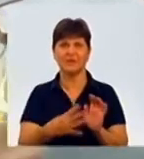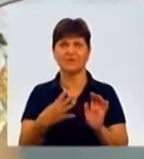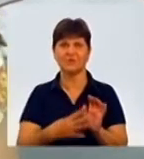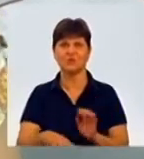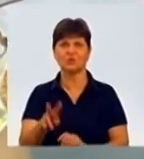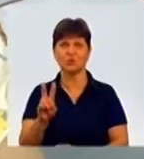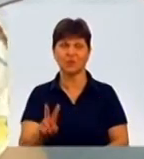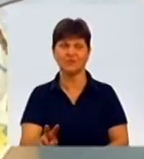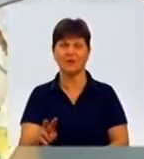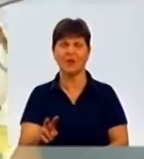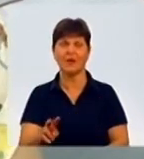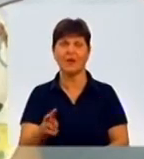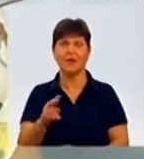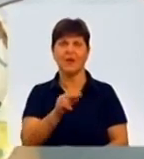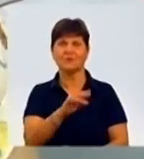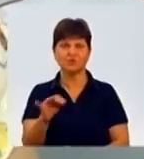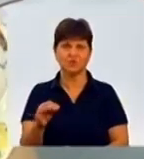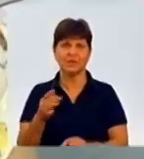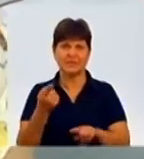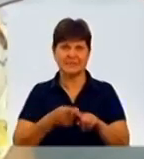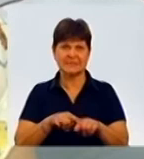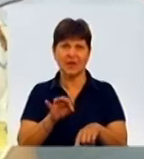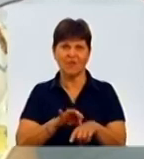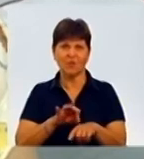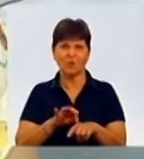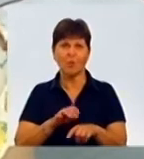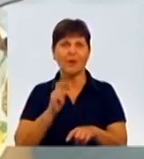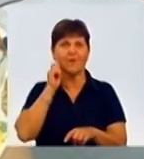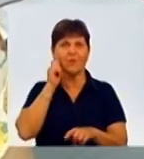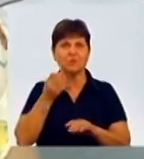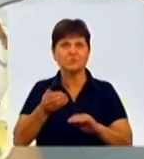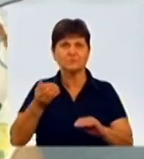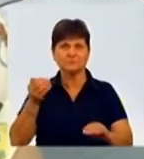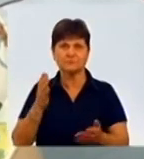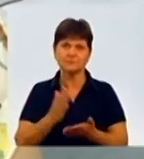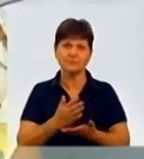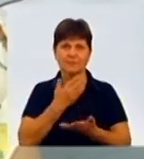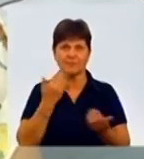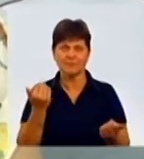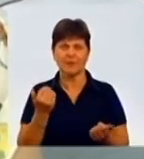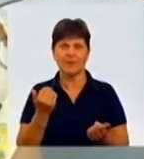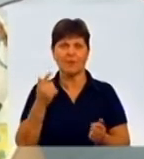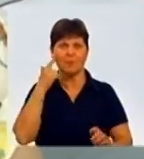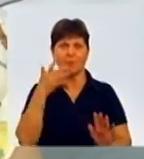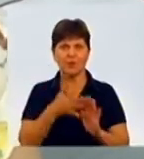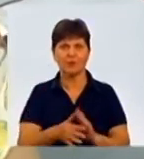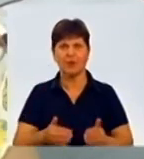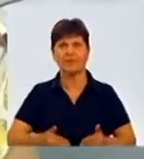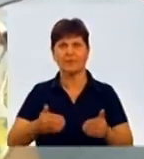55-29-92. Власне, пане Олексій, чи помолодшала ця хвороба, і, зокрема, у нашому регіоні? Є взагалі серед медиків так поняття, що тенденція йде